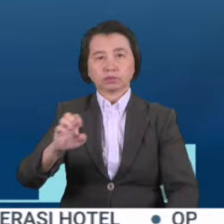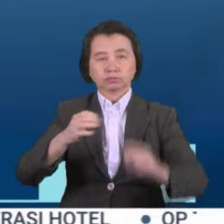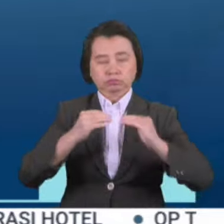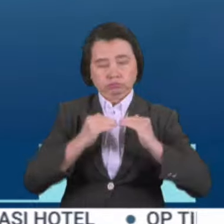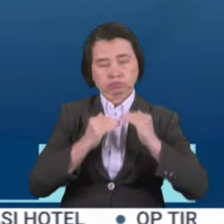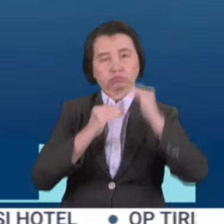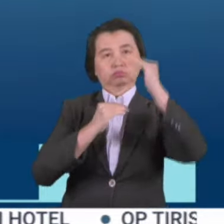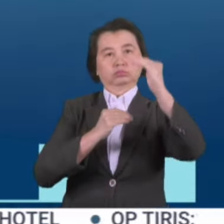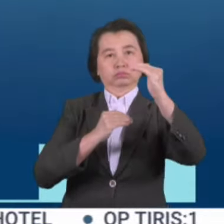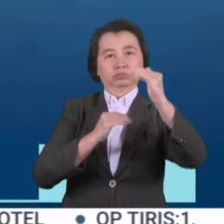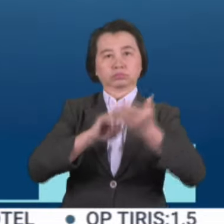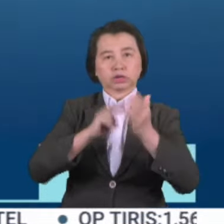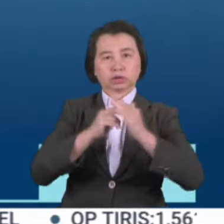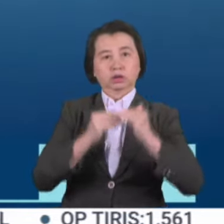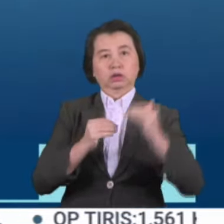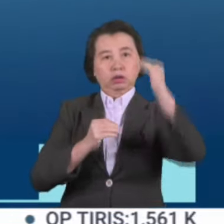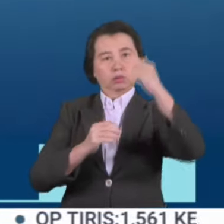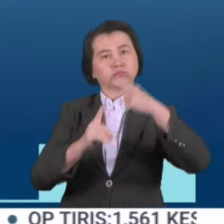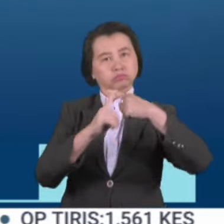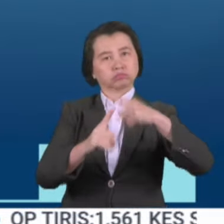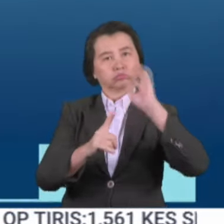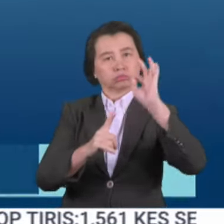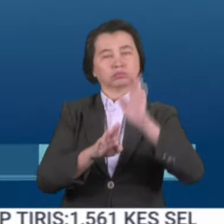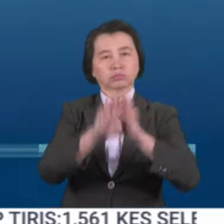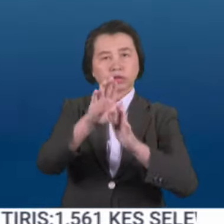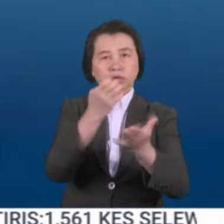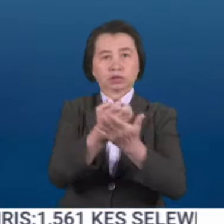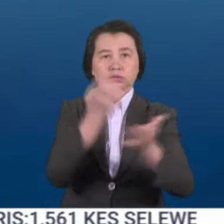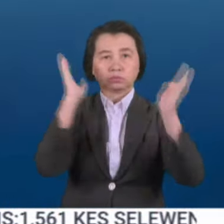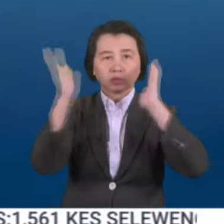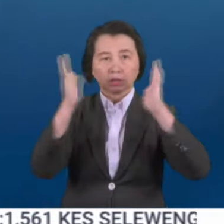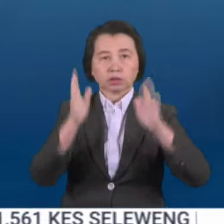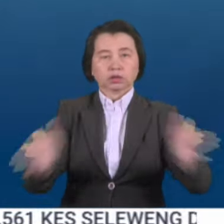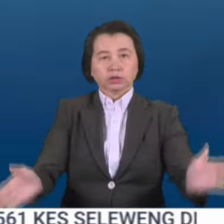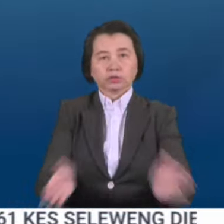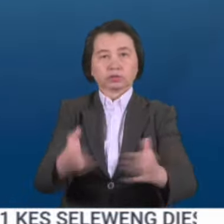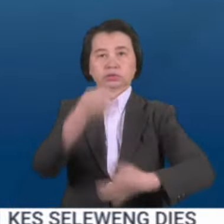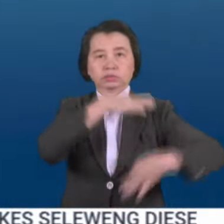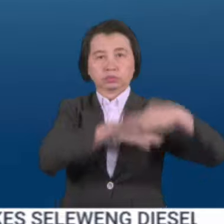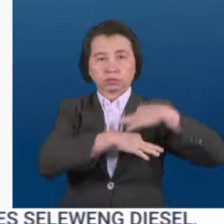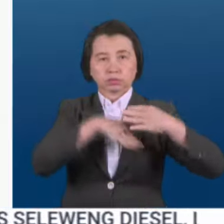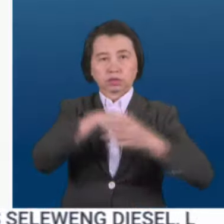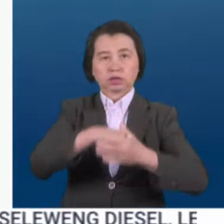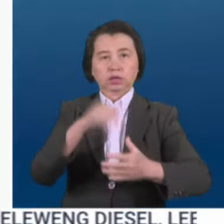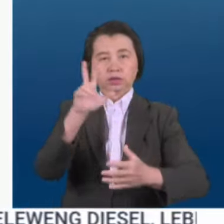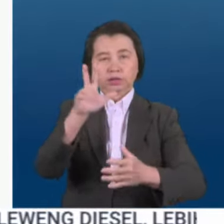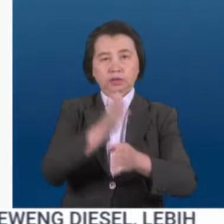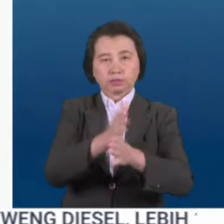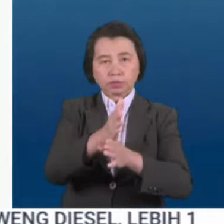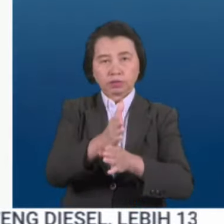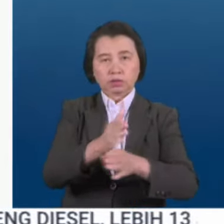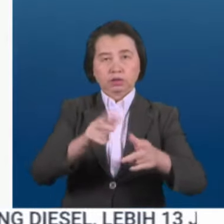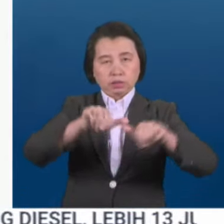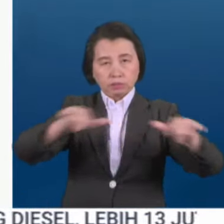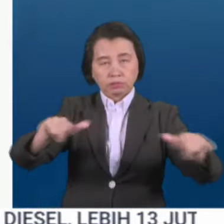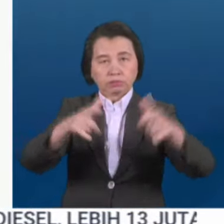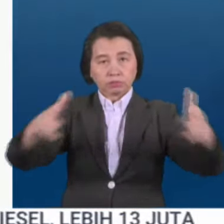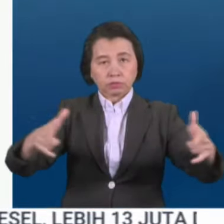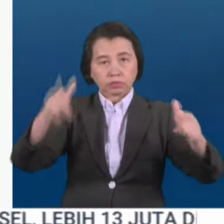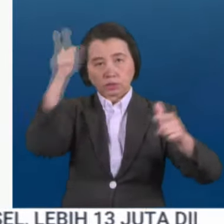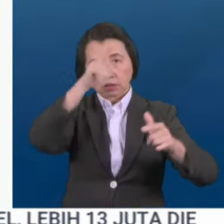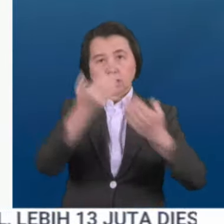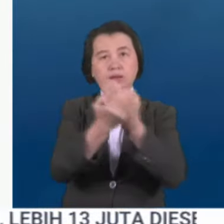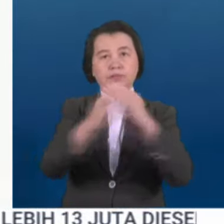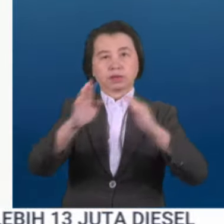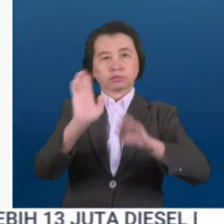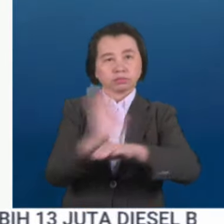itu menandakan lonjakan positif prestasi ekonomi negara. Ini didorong keuntungan dalam tiga bidang: saiz kerajaan,